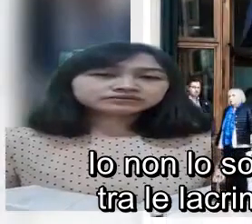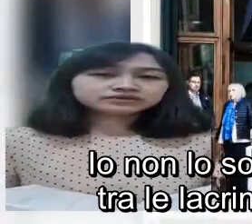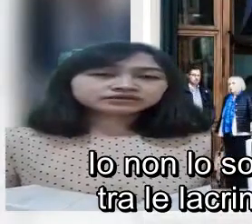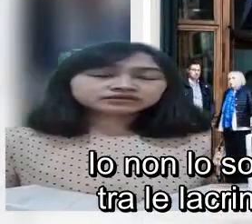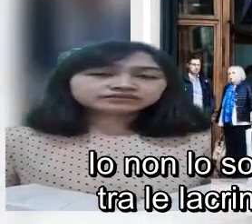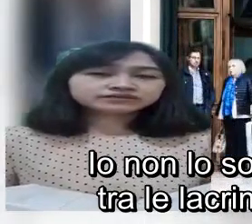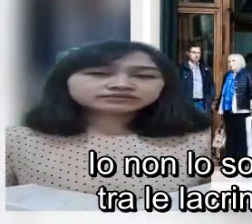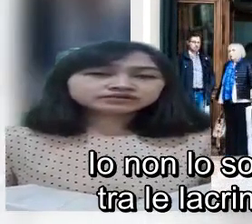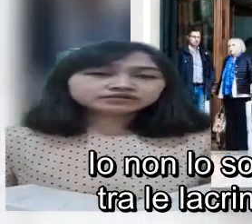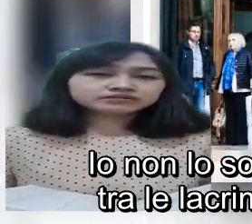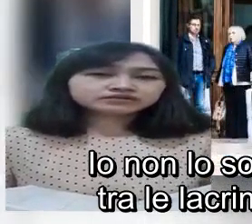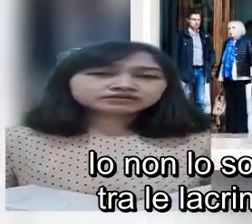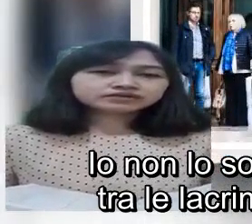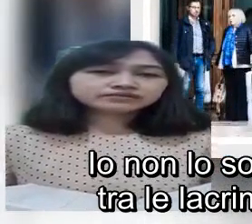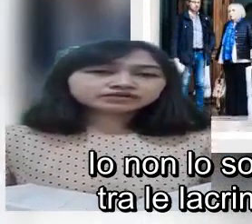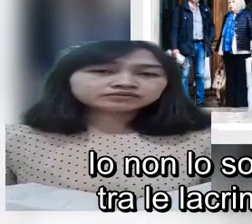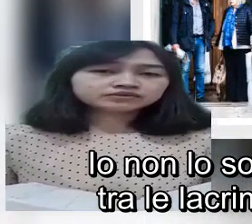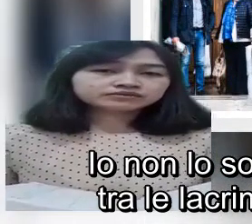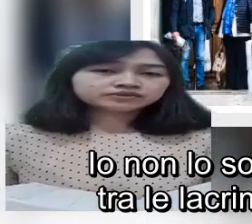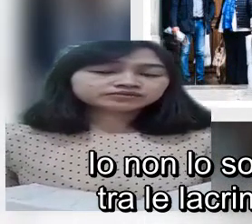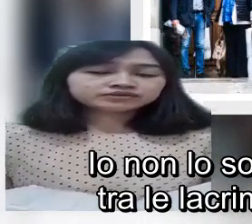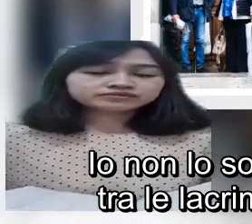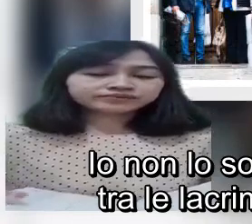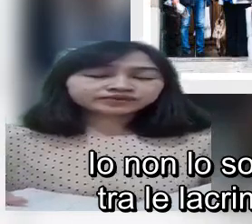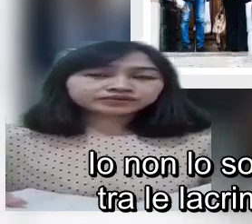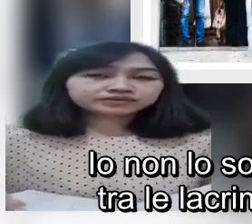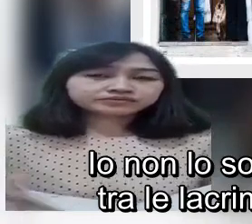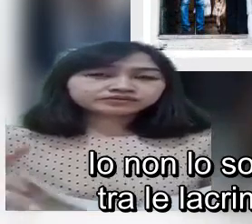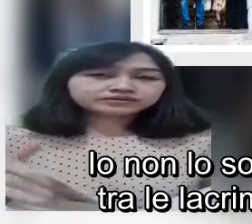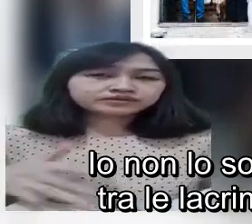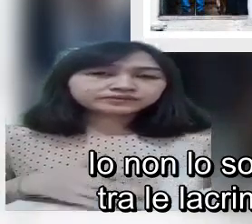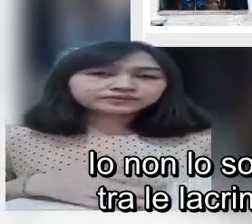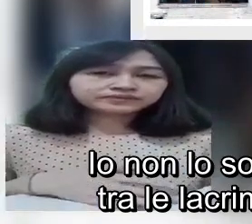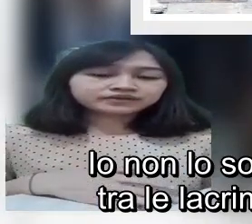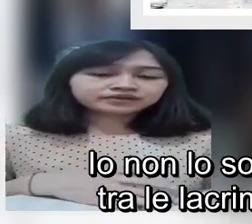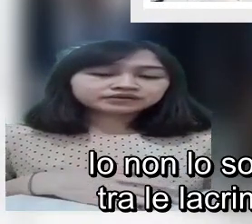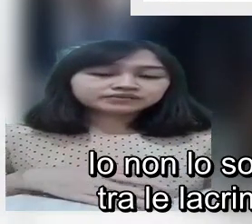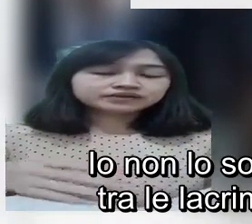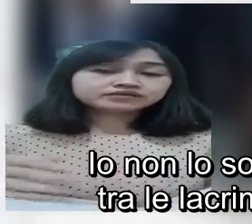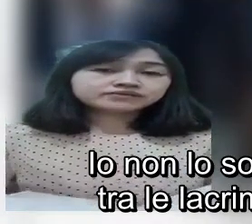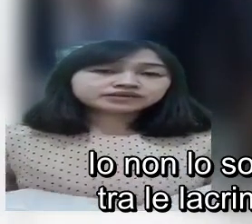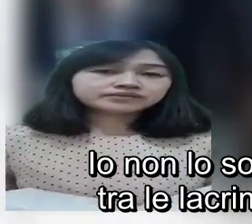aggiunge, pensate di seppellirmi ma non ci riuscirete.